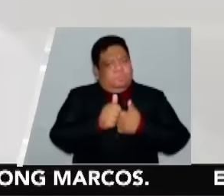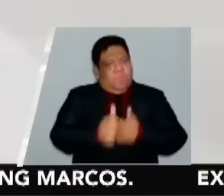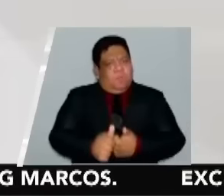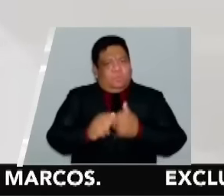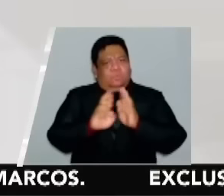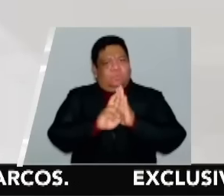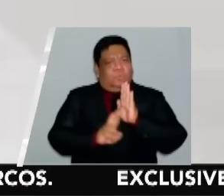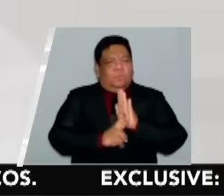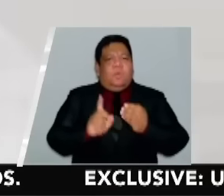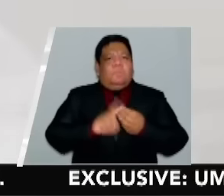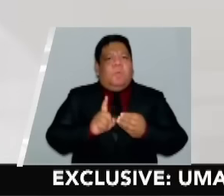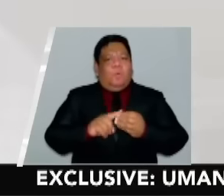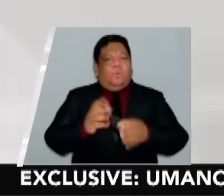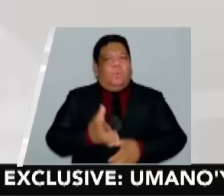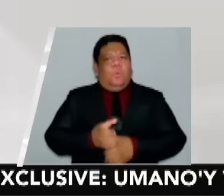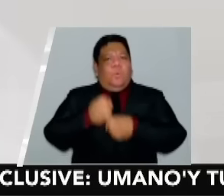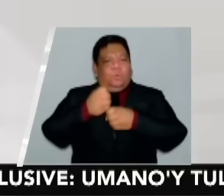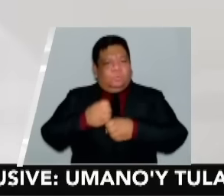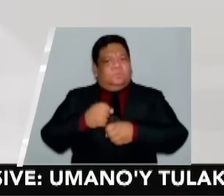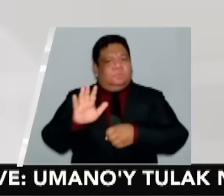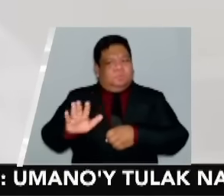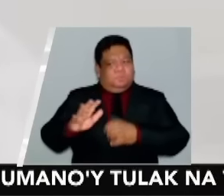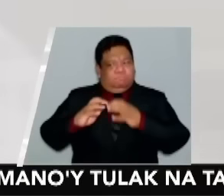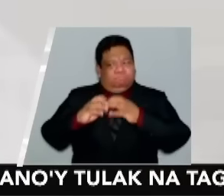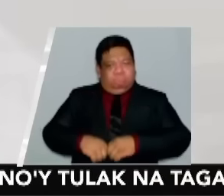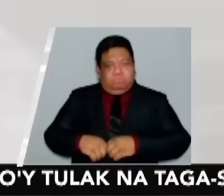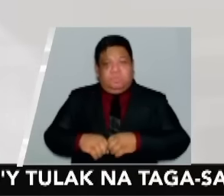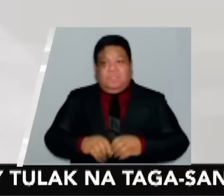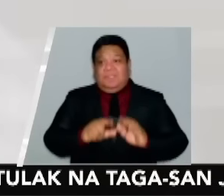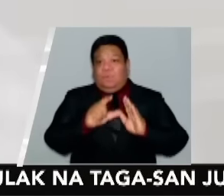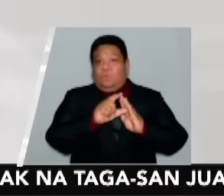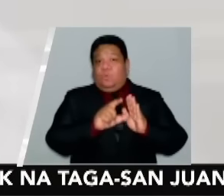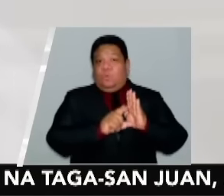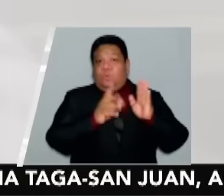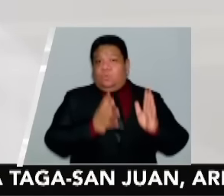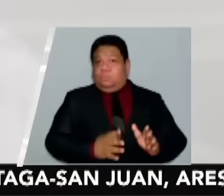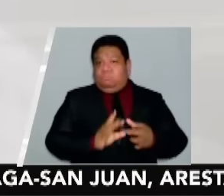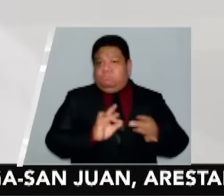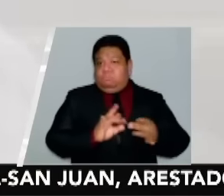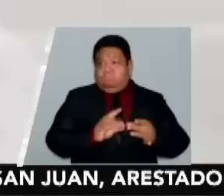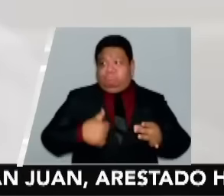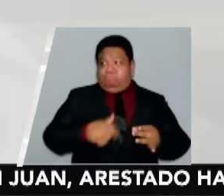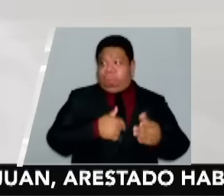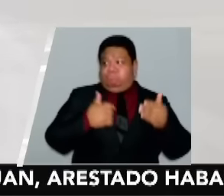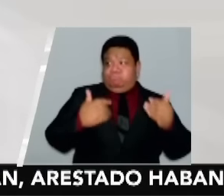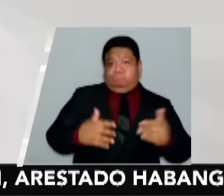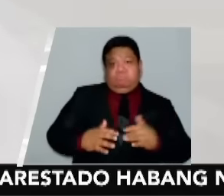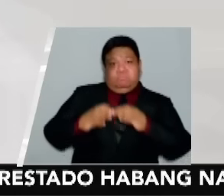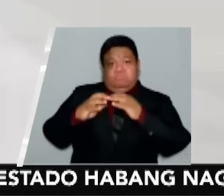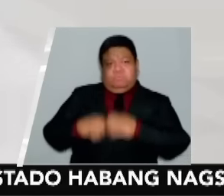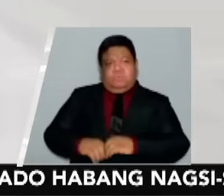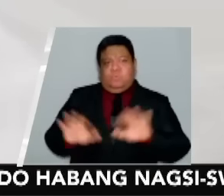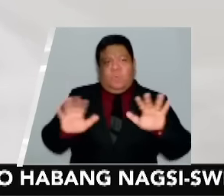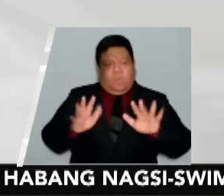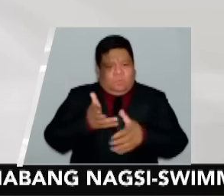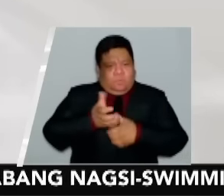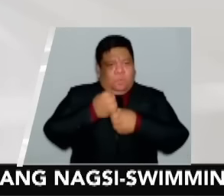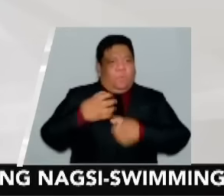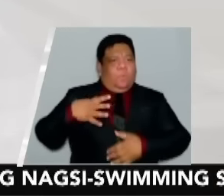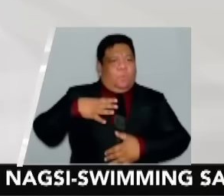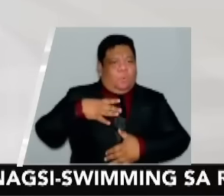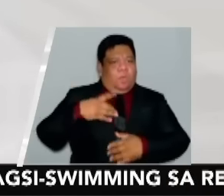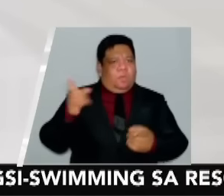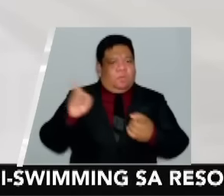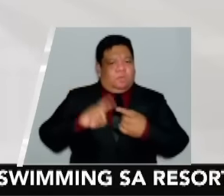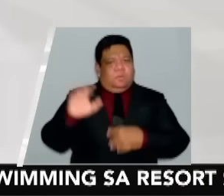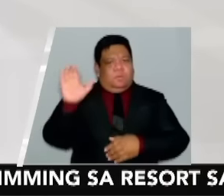legal counsel ng kumpanya na si Henner Endona, wala silang ginawang demolisyon hanggang matapos ang Christmas season, bagay na kanila raw